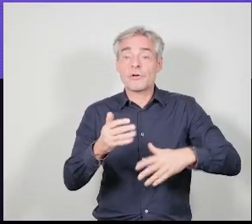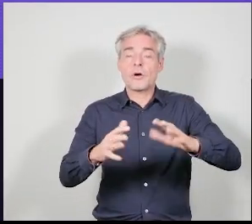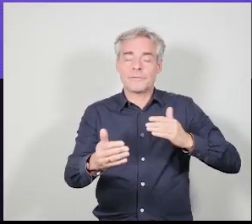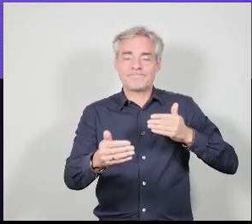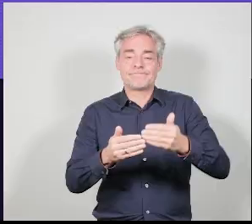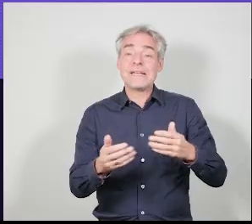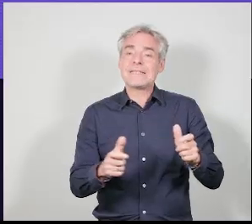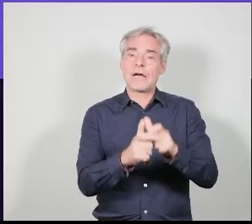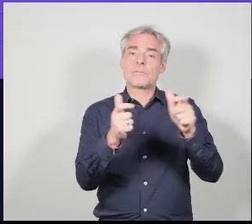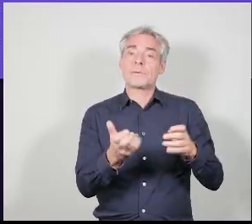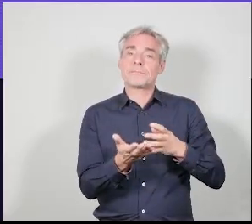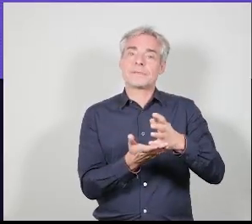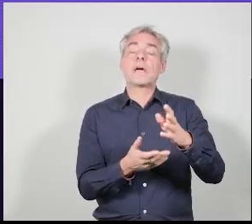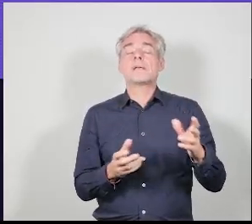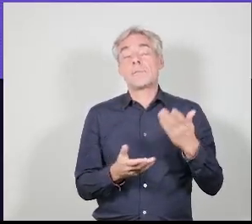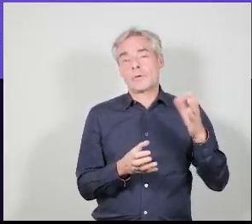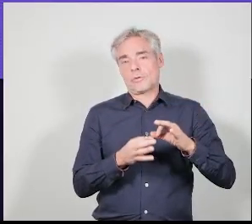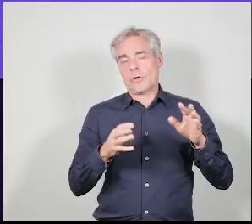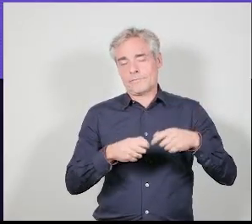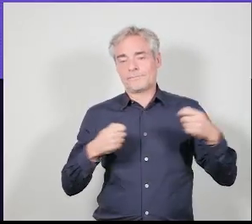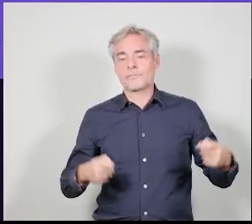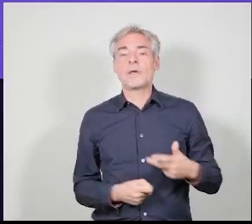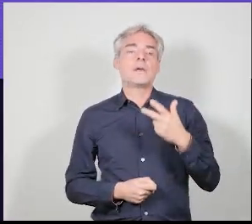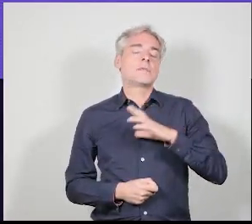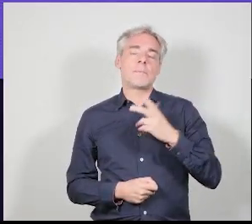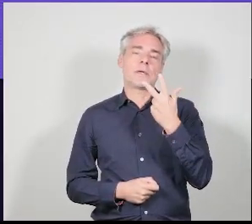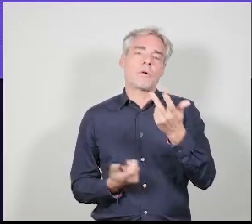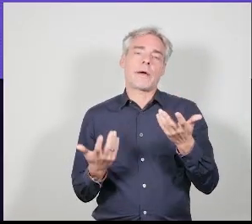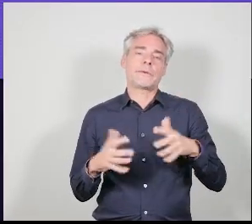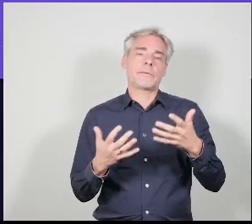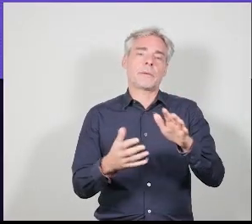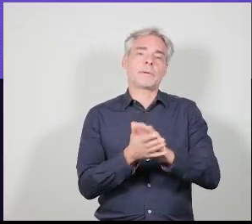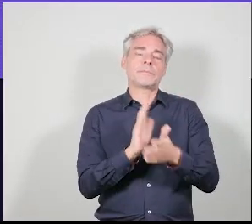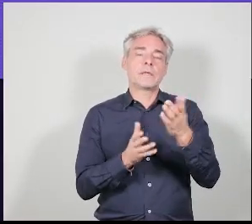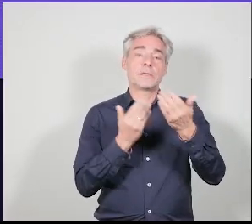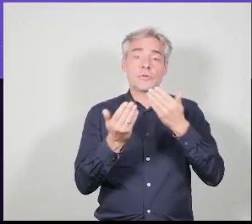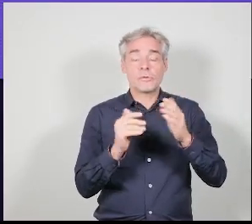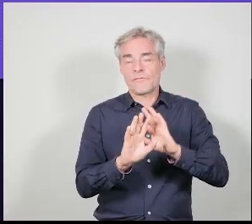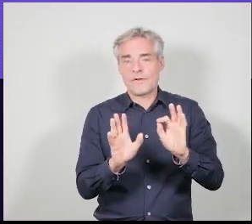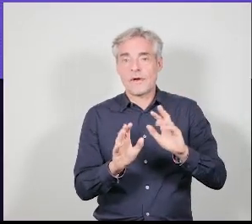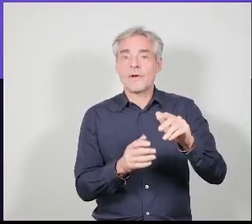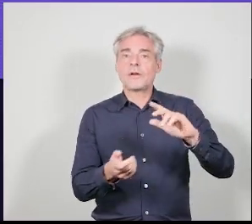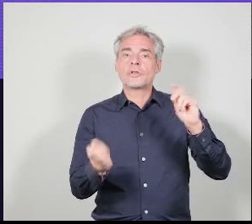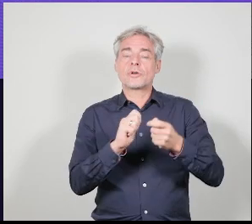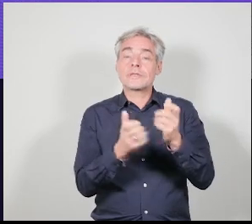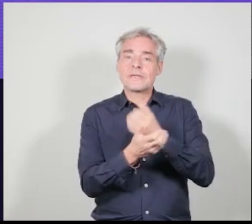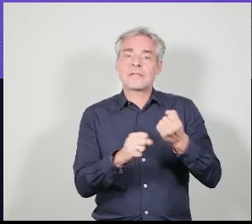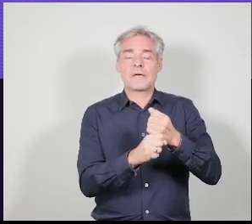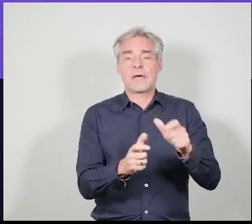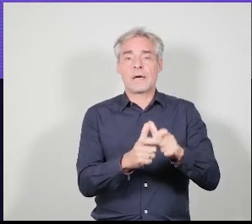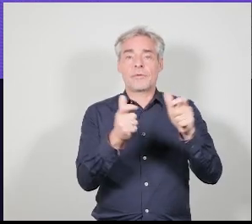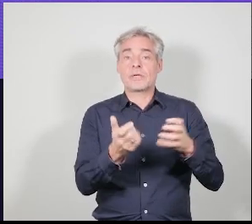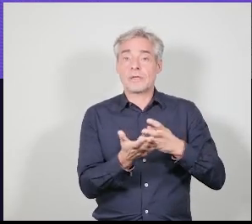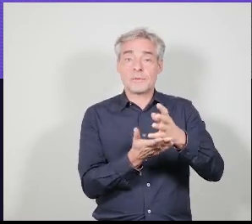que ça aussi, ça prend du temps. Et ce n'est pas 3 sessions de discussion qui font un vrai projet d'établissement avec